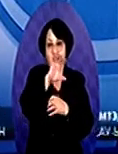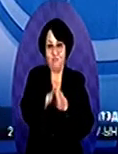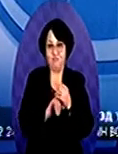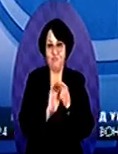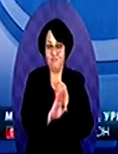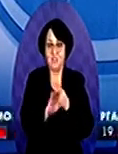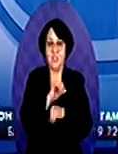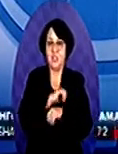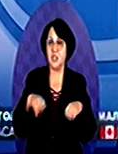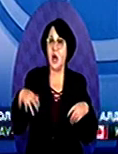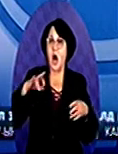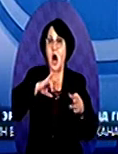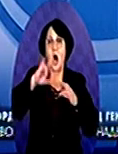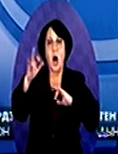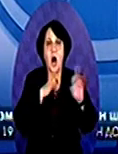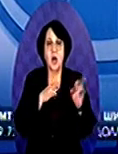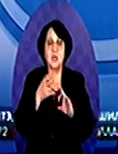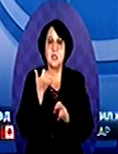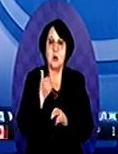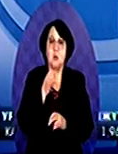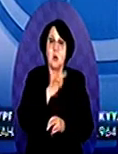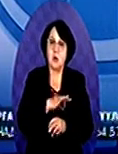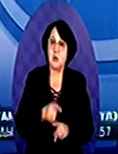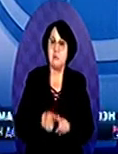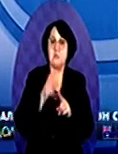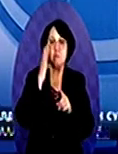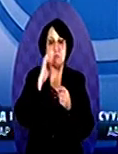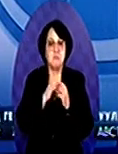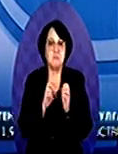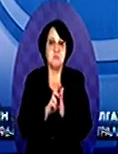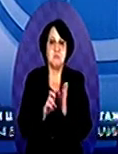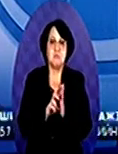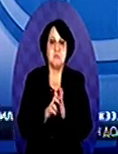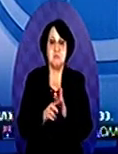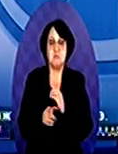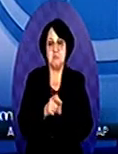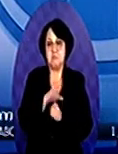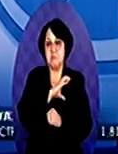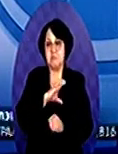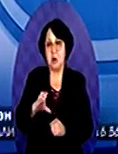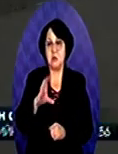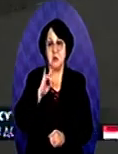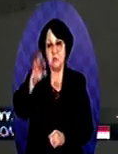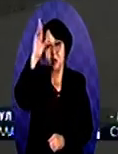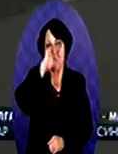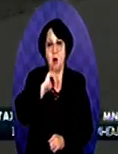хөгжүүлэх зарим талын боломж бүрдэнэ гэж салбарын ямар болов мэрэгжлийн байгууллагын тайлбарлаж байгаа юм